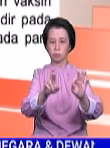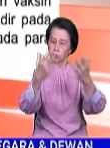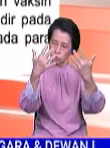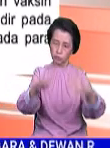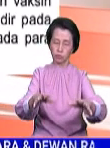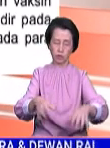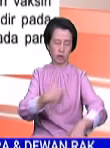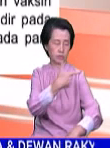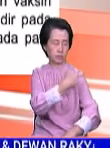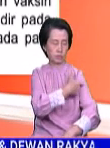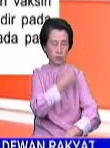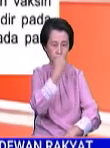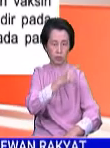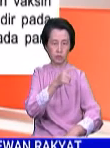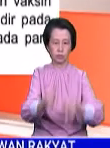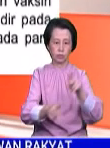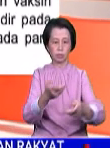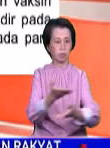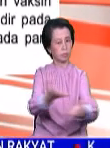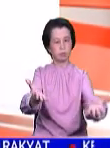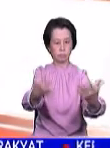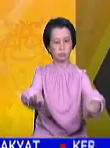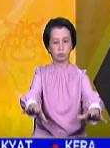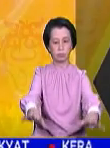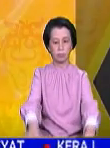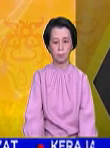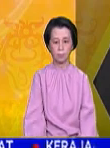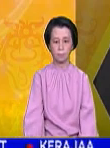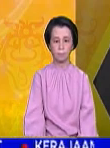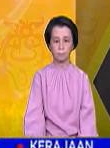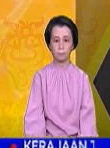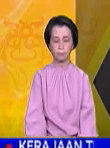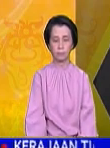telah diberikan kepada penerima.